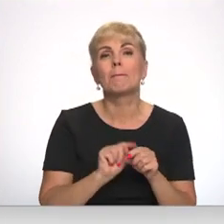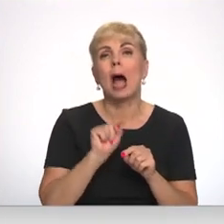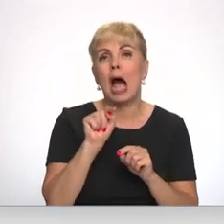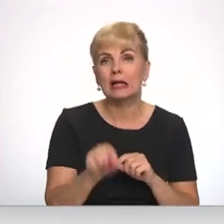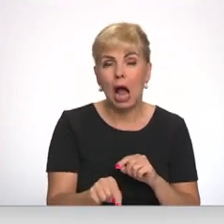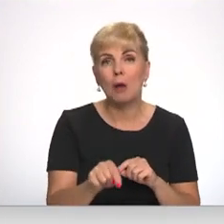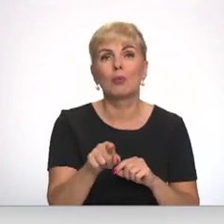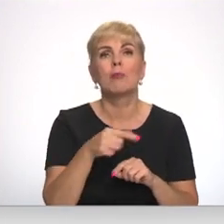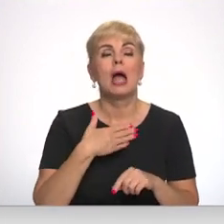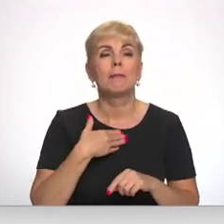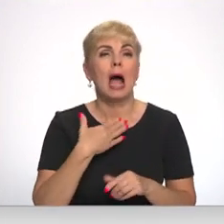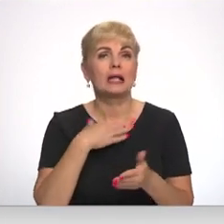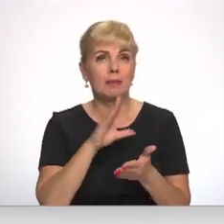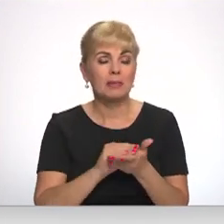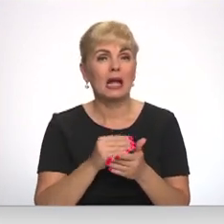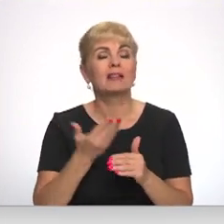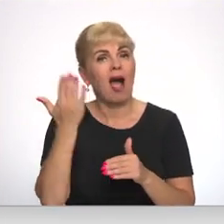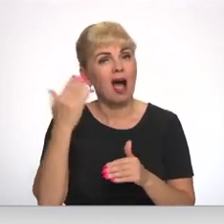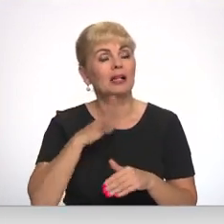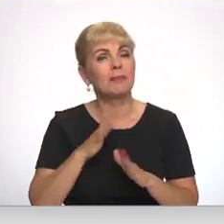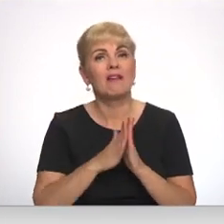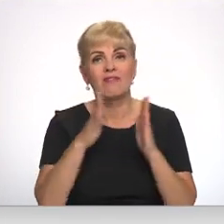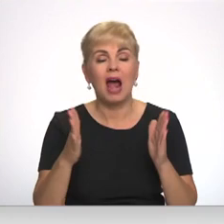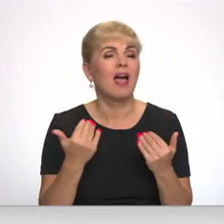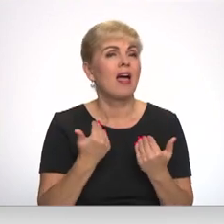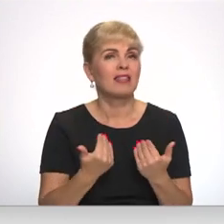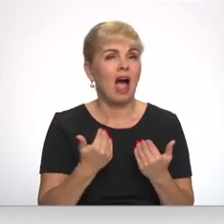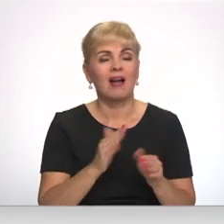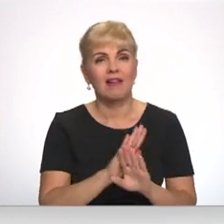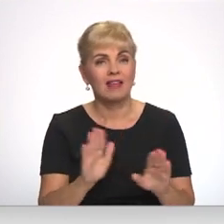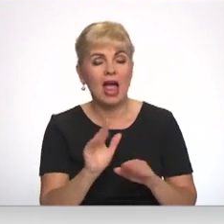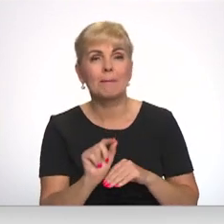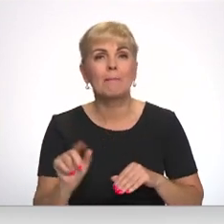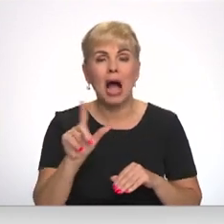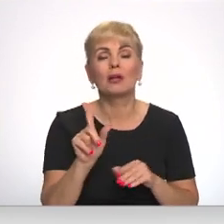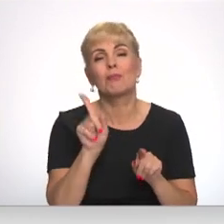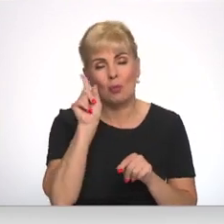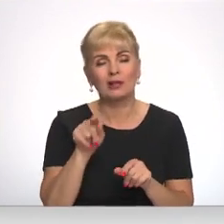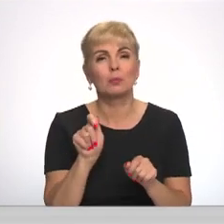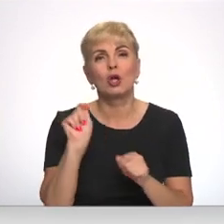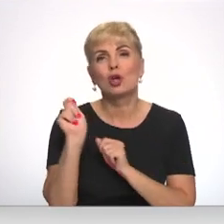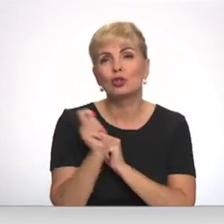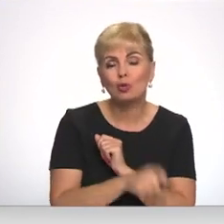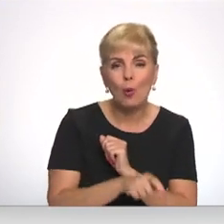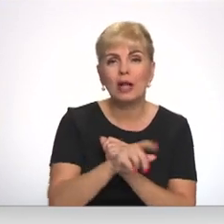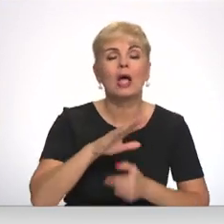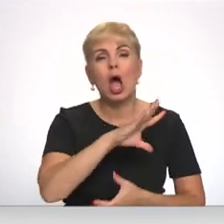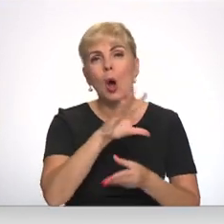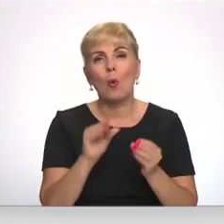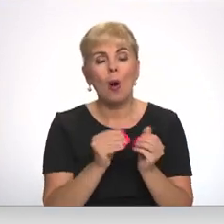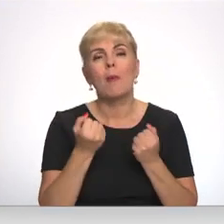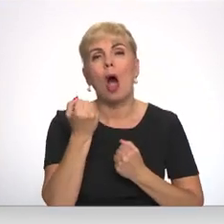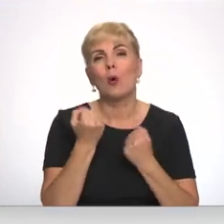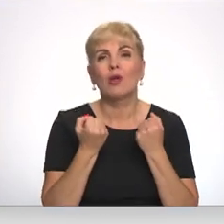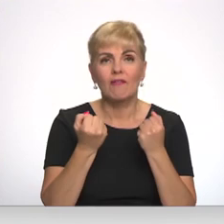manas pieredzes agrāk bija daudz vairāk nekā ir tagad, jo ir gan palielināti sodi, gan arī es domāju, ka kopumā vadītāju kultūra